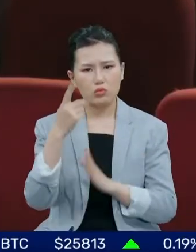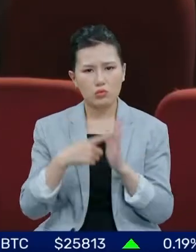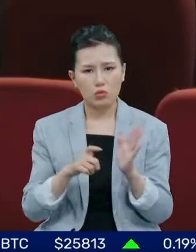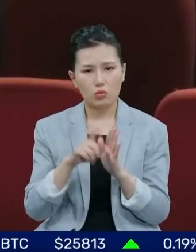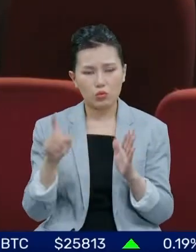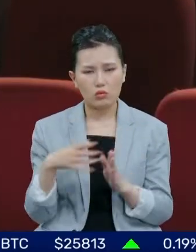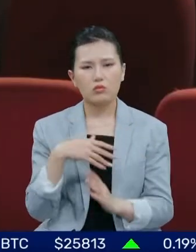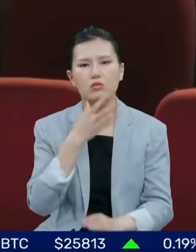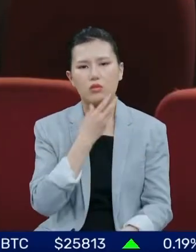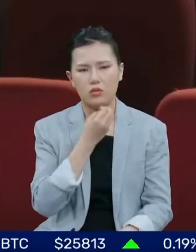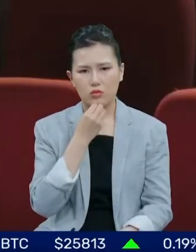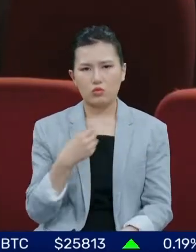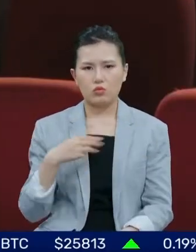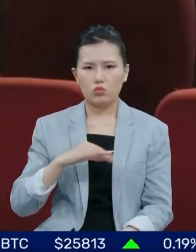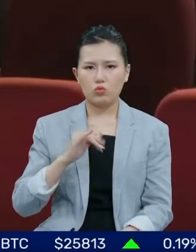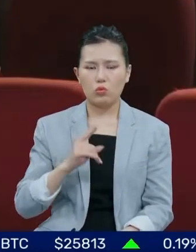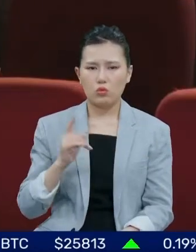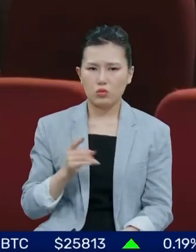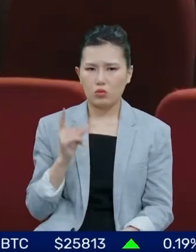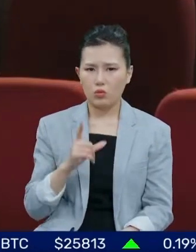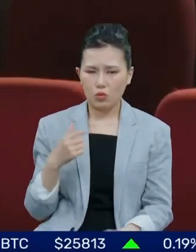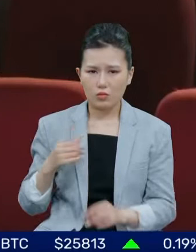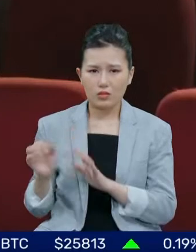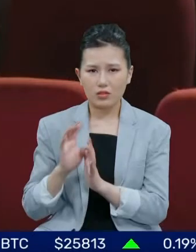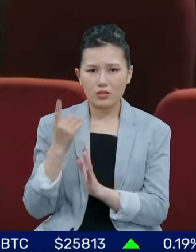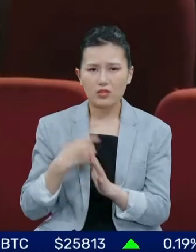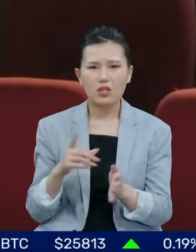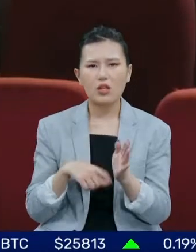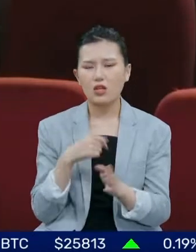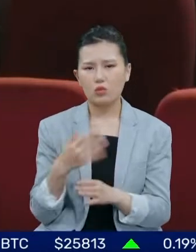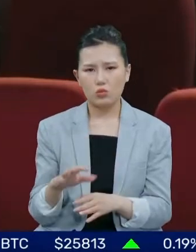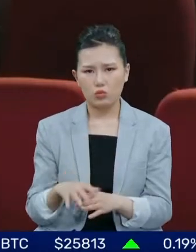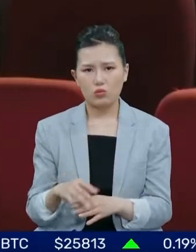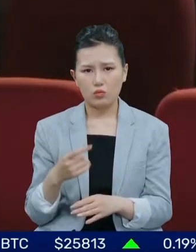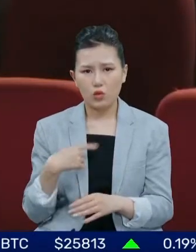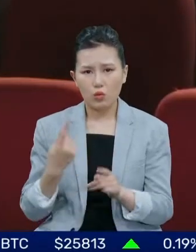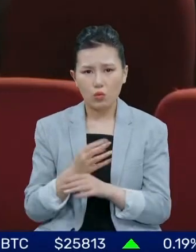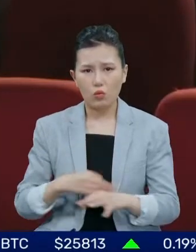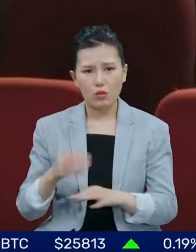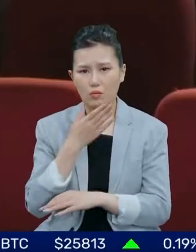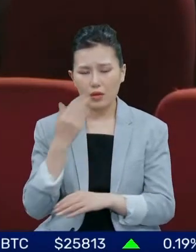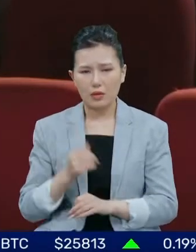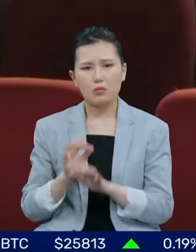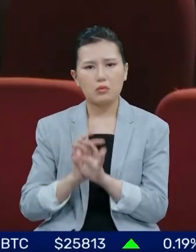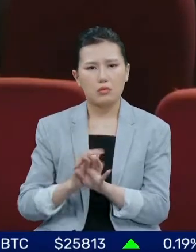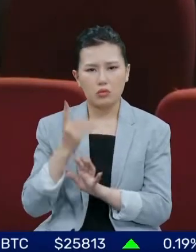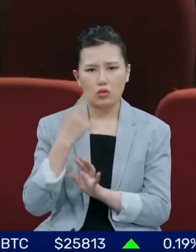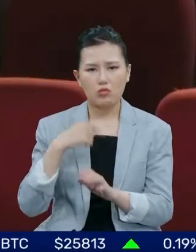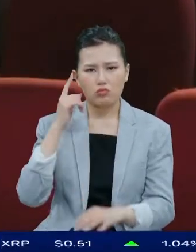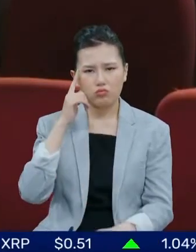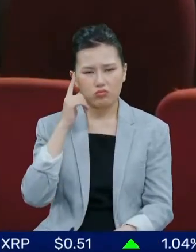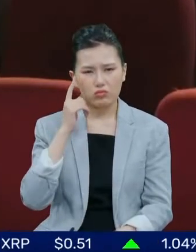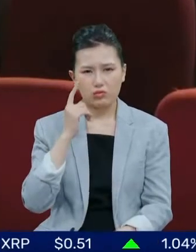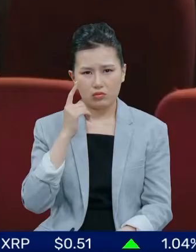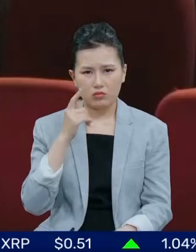гишүүд энд сууж байгаа ямар шаардлага байхгүй. Энд зай эзэлж цаг үрж шүүхэд ачаад өгш ямар шаардлага байхгүй юм байна. Гэтэ яг ямар ч байсан нэг мөсөн